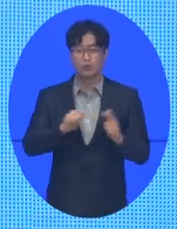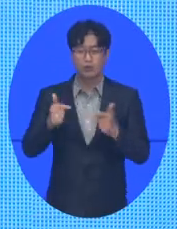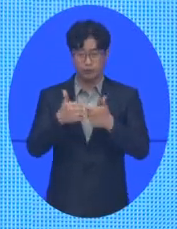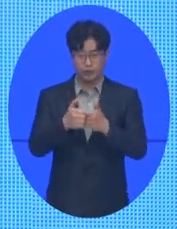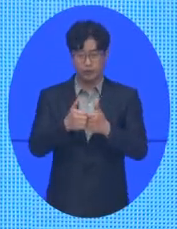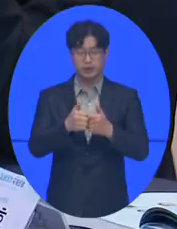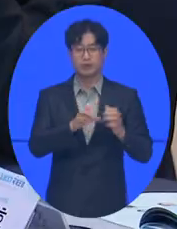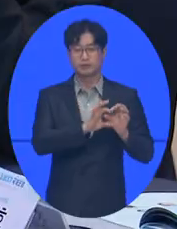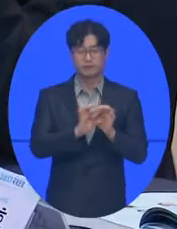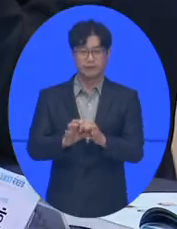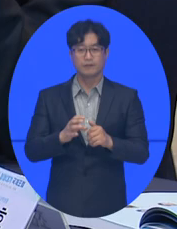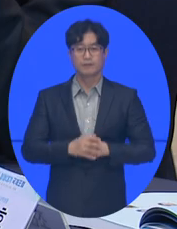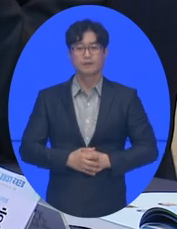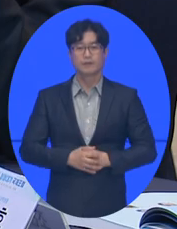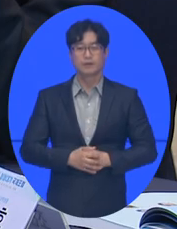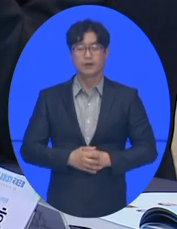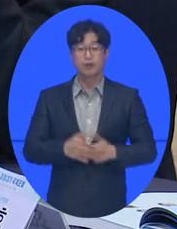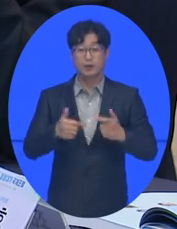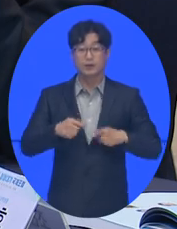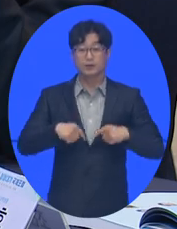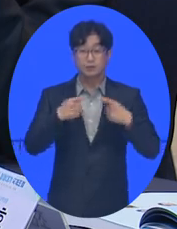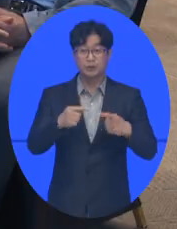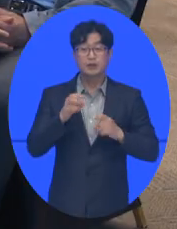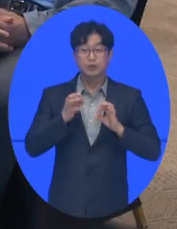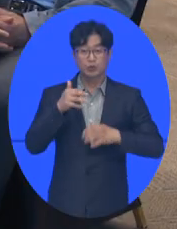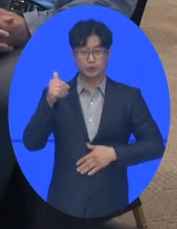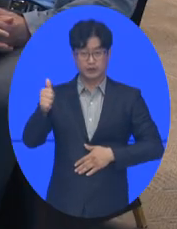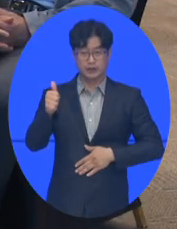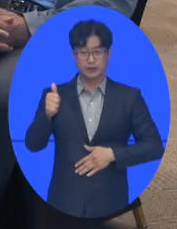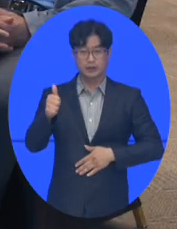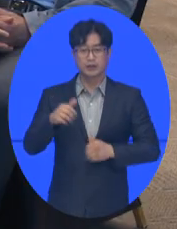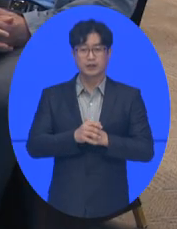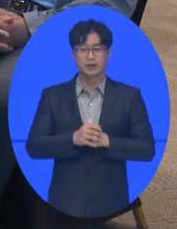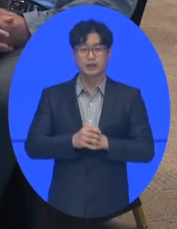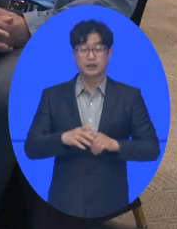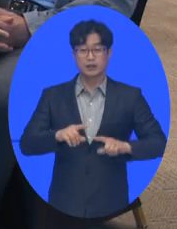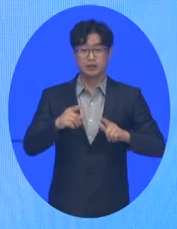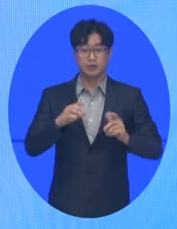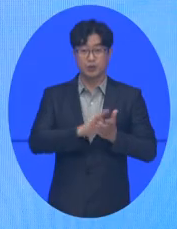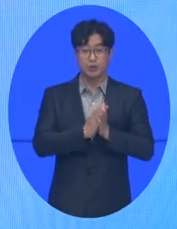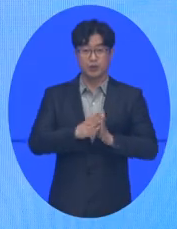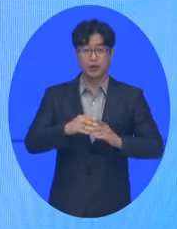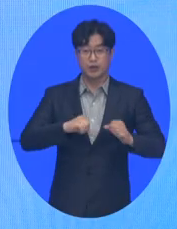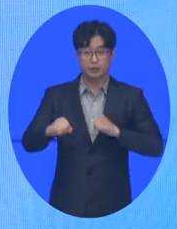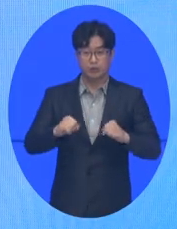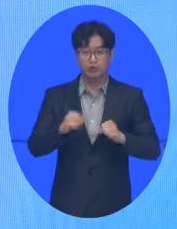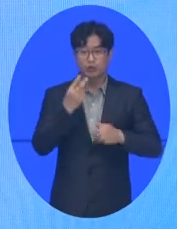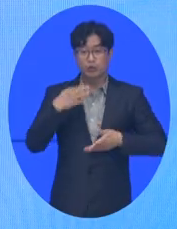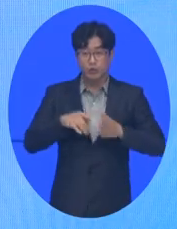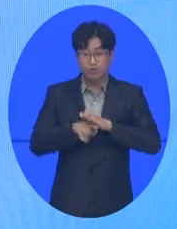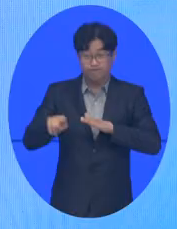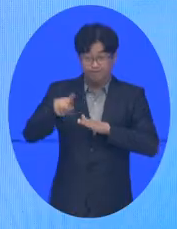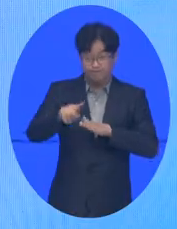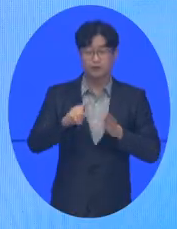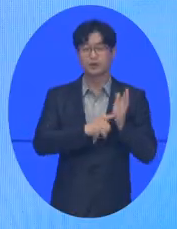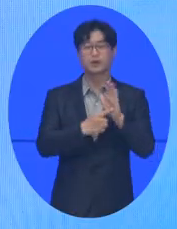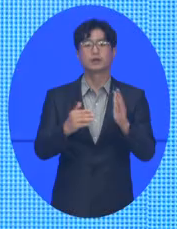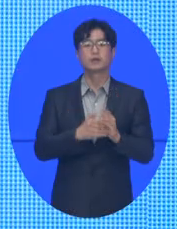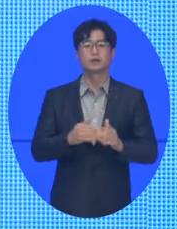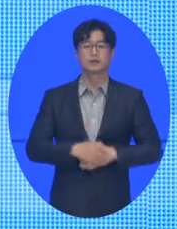논의가 이뤄졌습니다. 포럼에 참석한 김동현 경기도지사는 기후변화 대응에 경기도가 가장 앞장서겠다고